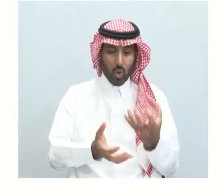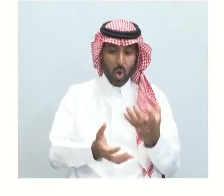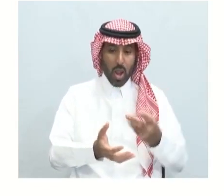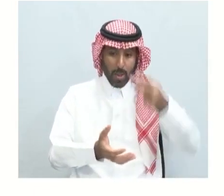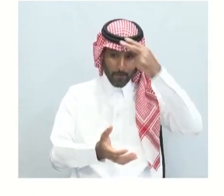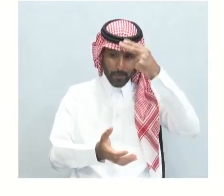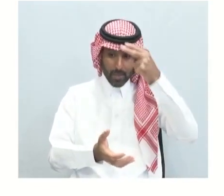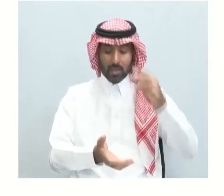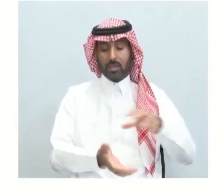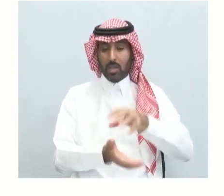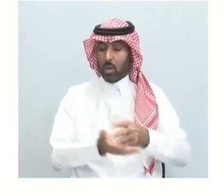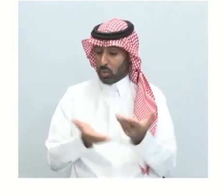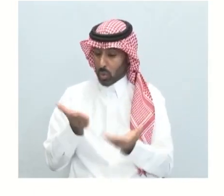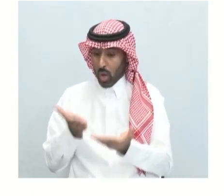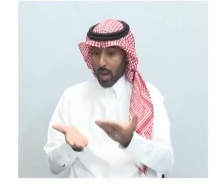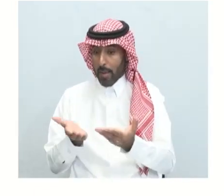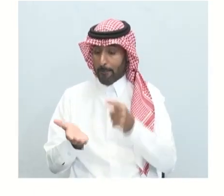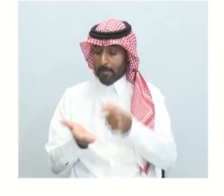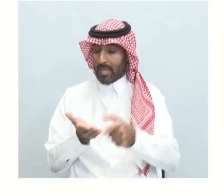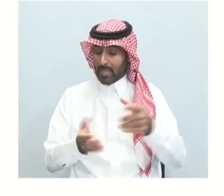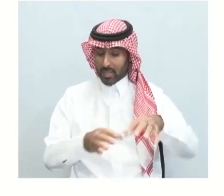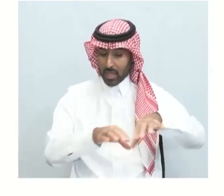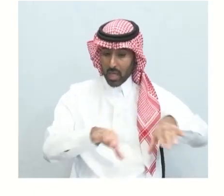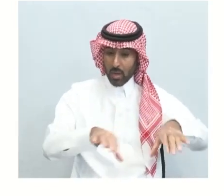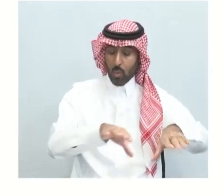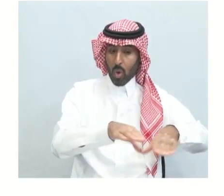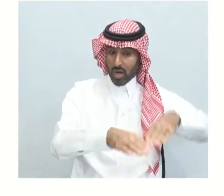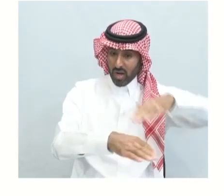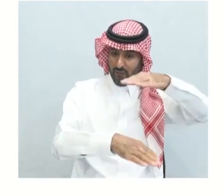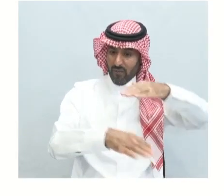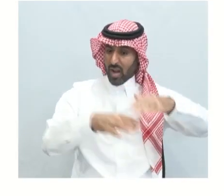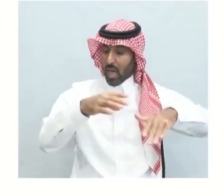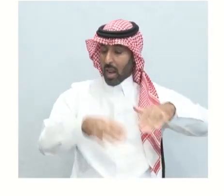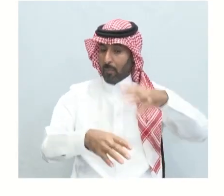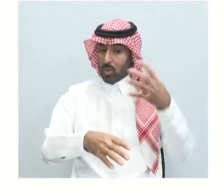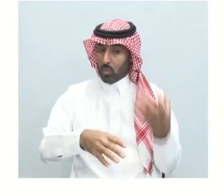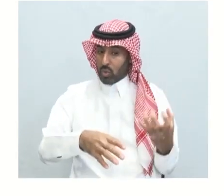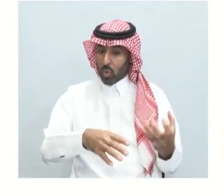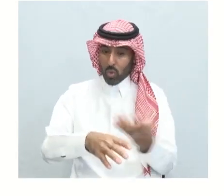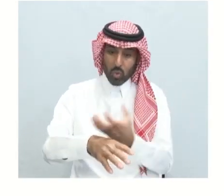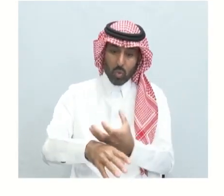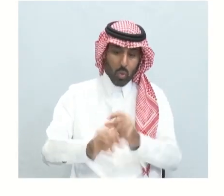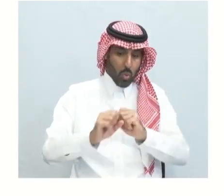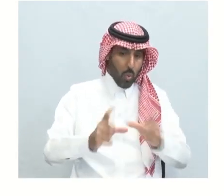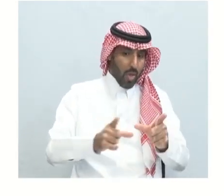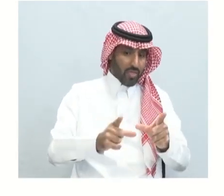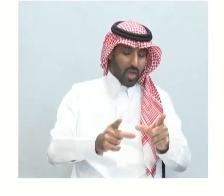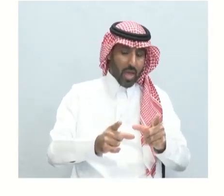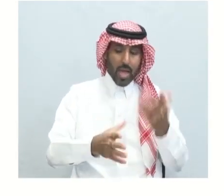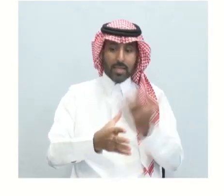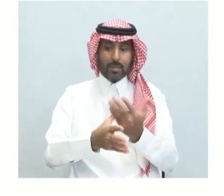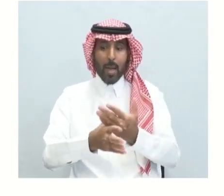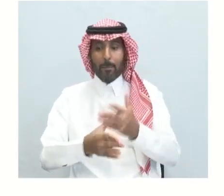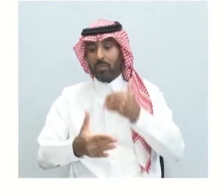وذكرنا بان تقارن او تقارن ما بين الدرع العربي والرف العربي وصخور هما وتوضح او توضحي اسباب